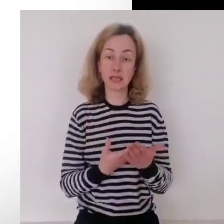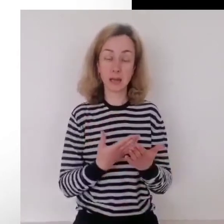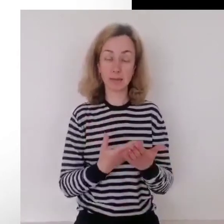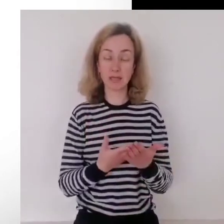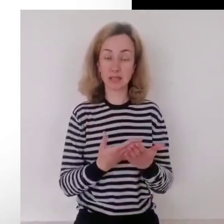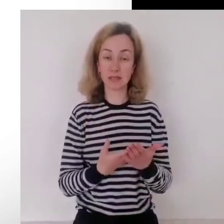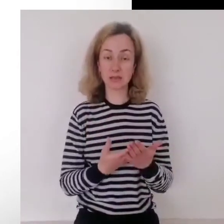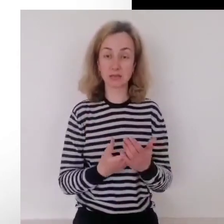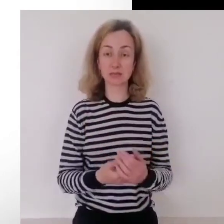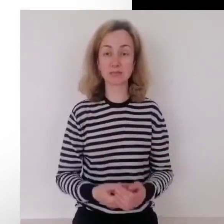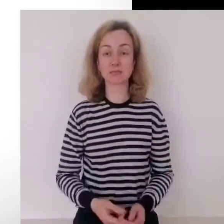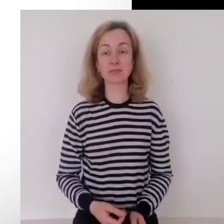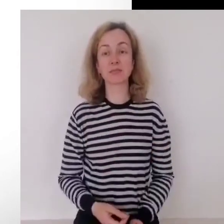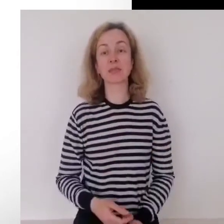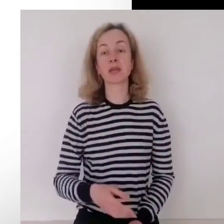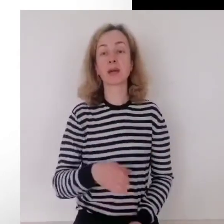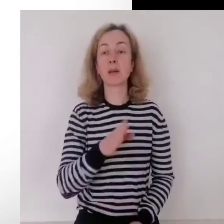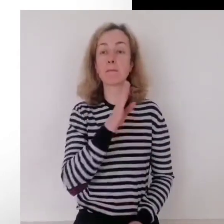наприклад,